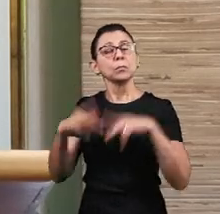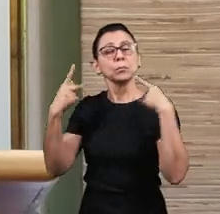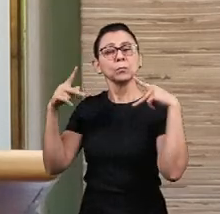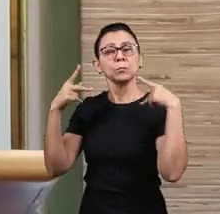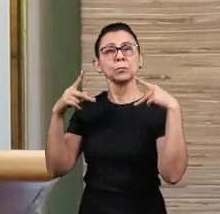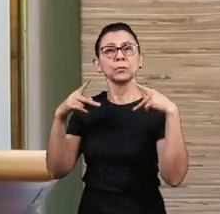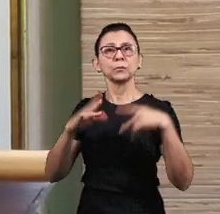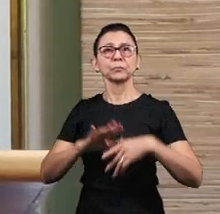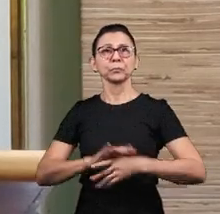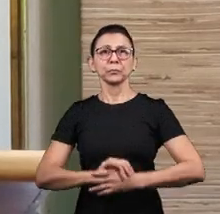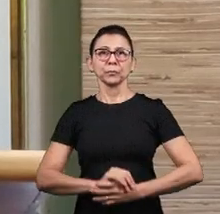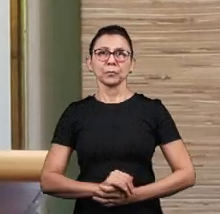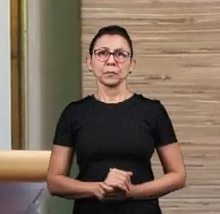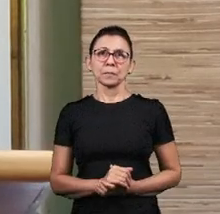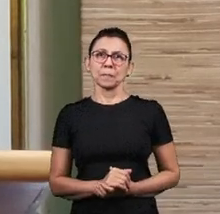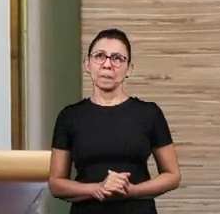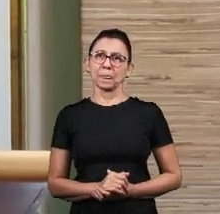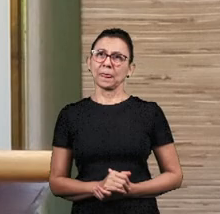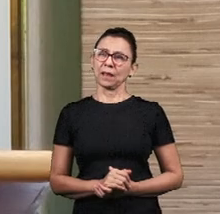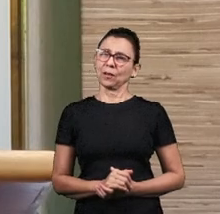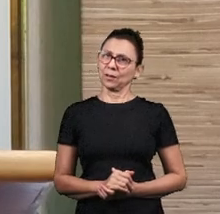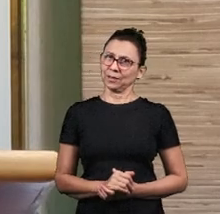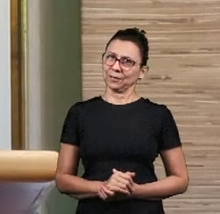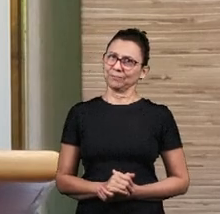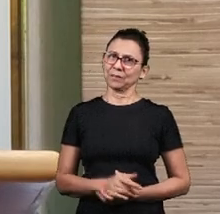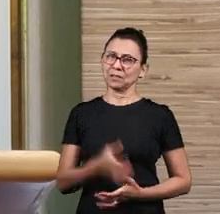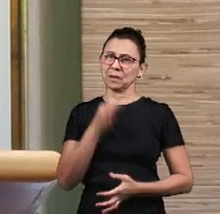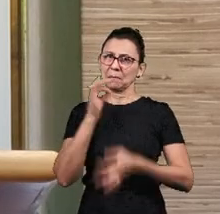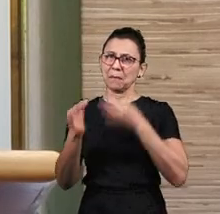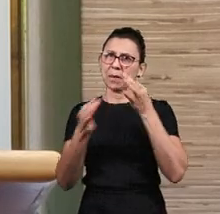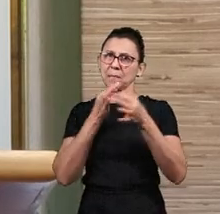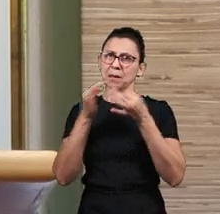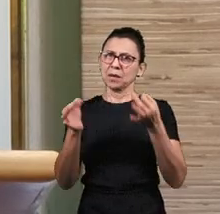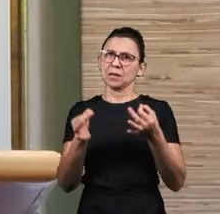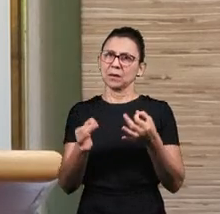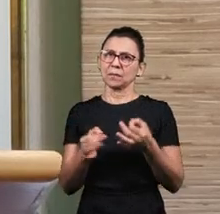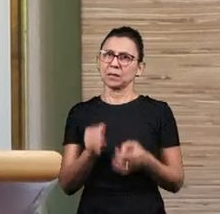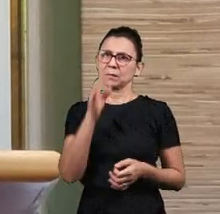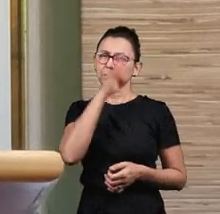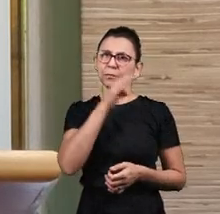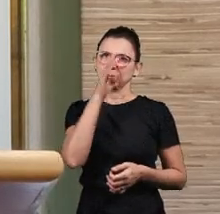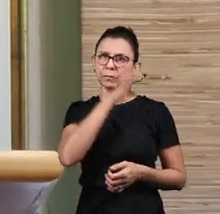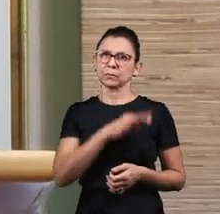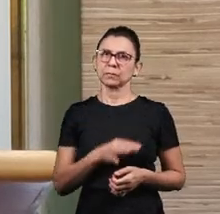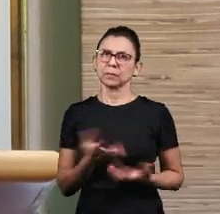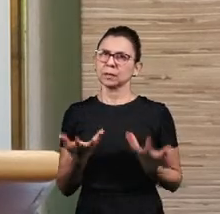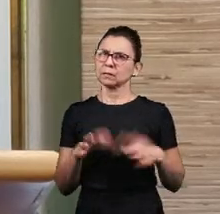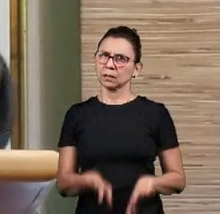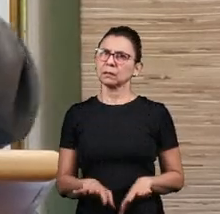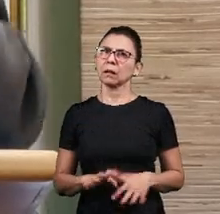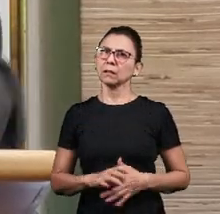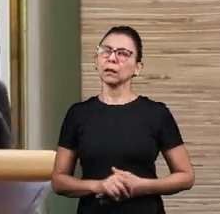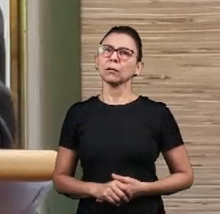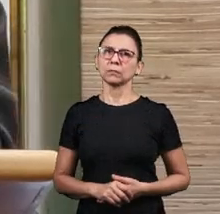pas critiquer, mais nous n'allons pas accepter les choses n'importe comment. Nous devons être